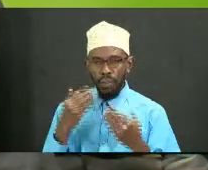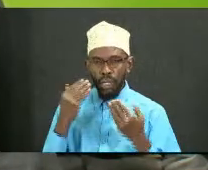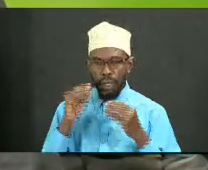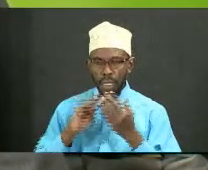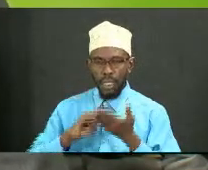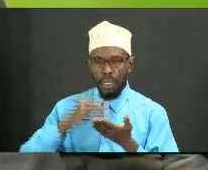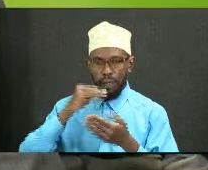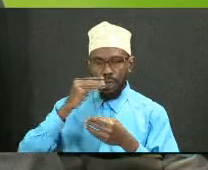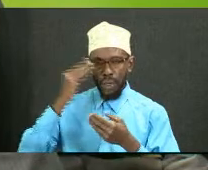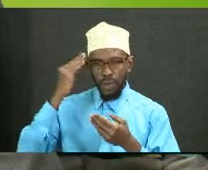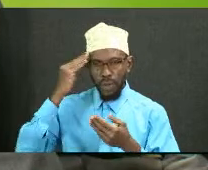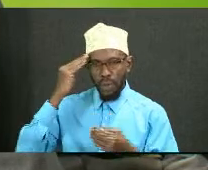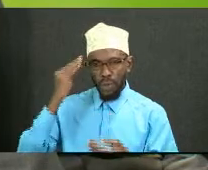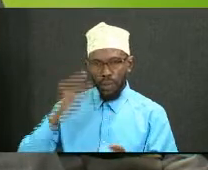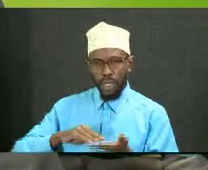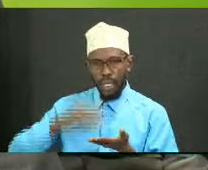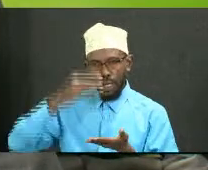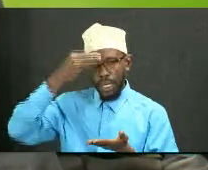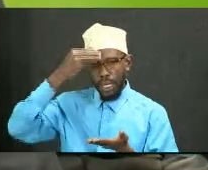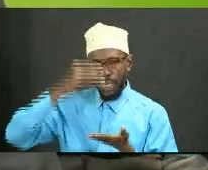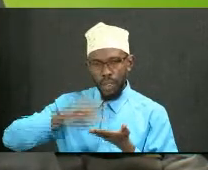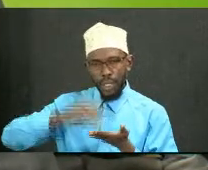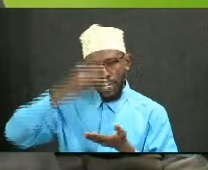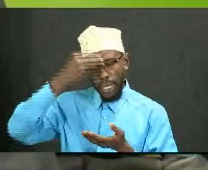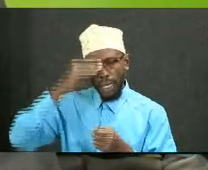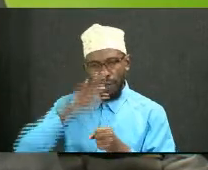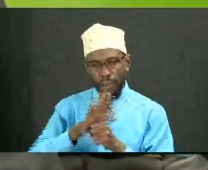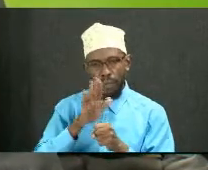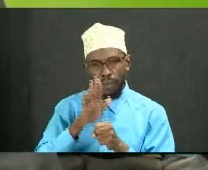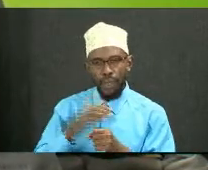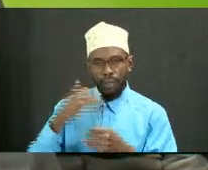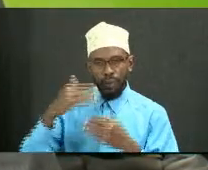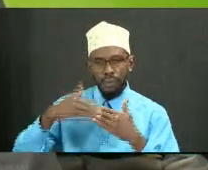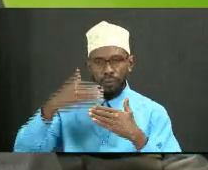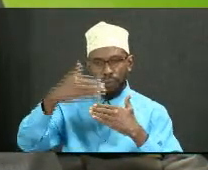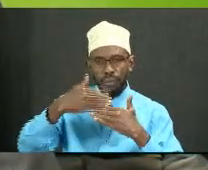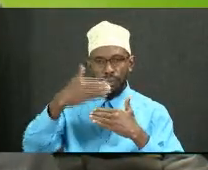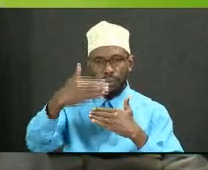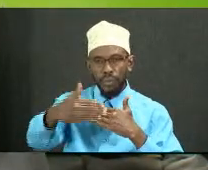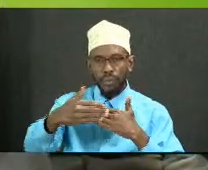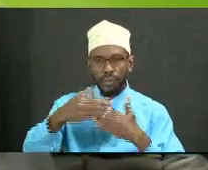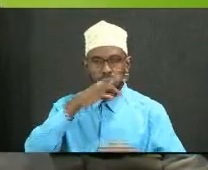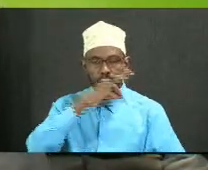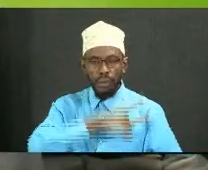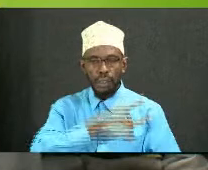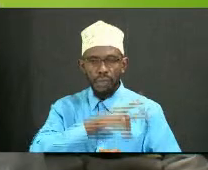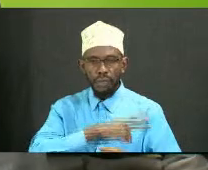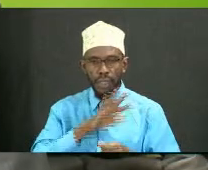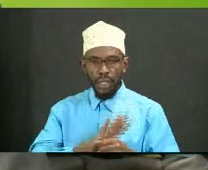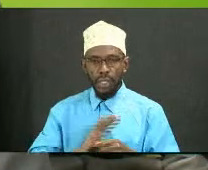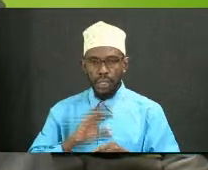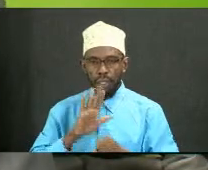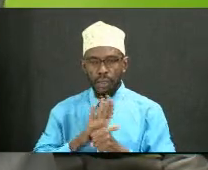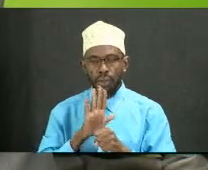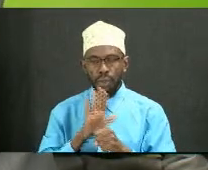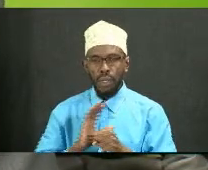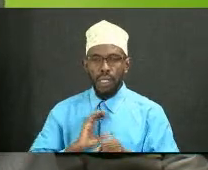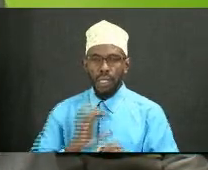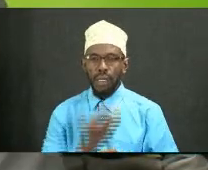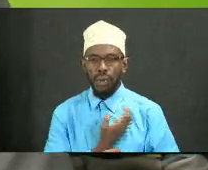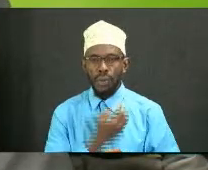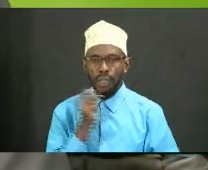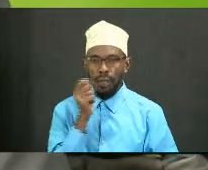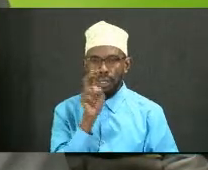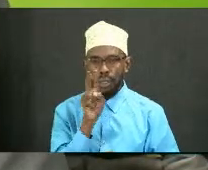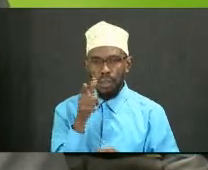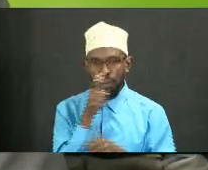natumai mtazamaji umeweza kujiweka mbele na pia kuweza kupata faida nyingi katika kipindi chetu hichi cha leo,